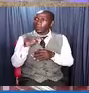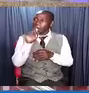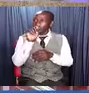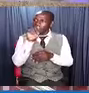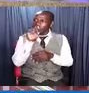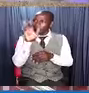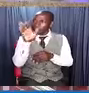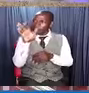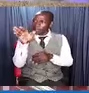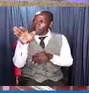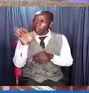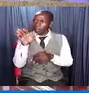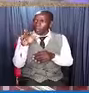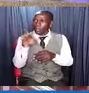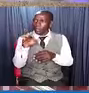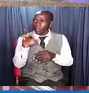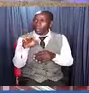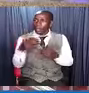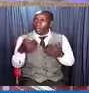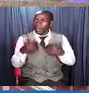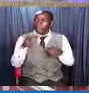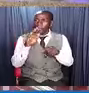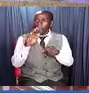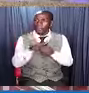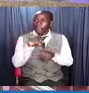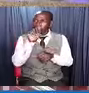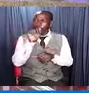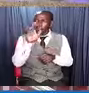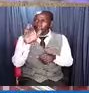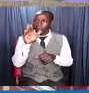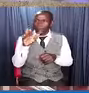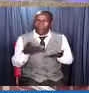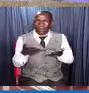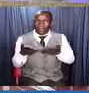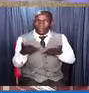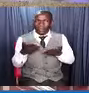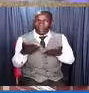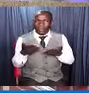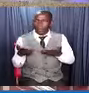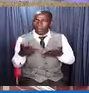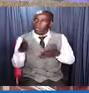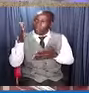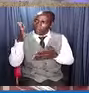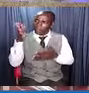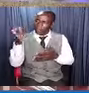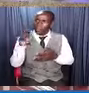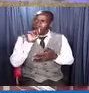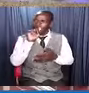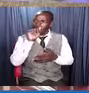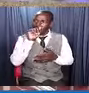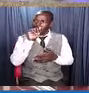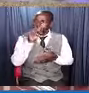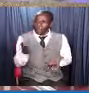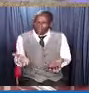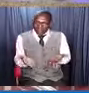have mke wa Esau anafuga kuku njoo. We have Esau's father. Ana biashara mje mkinunua hapa. Who has a business of rearing chicken. Mimi